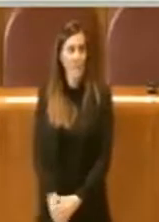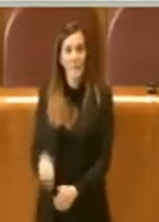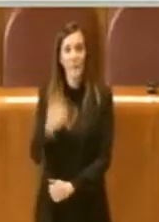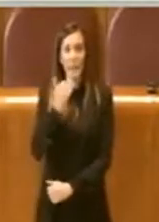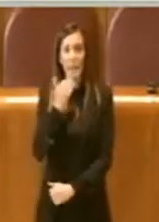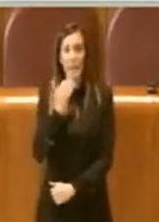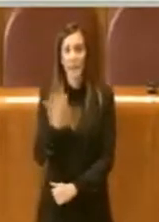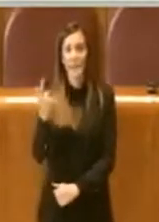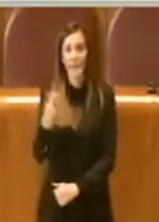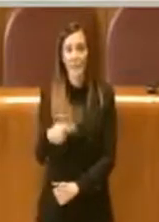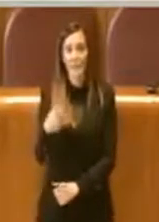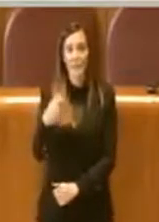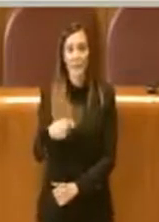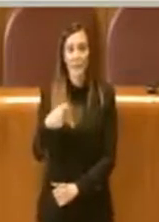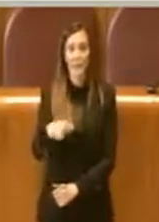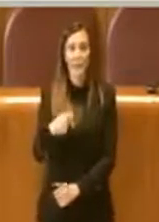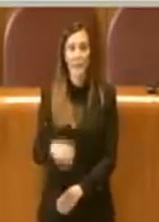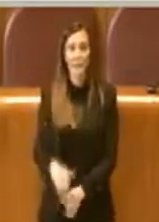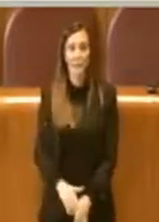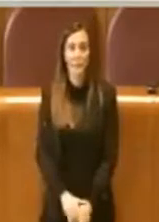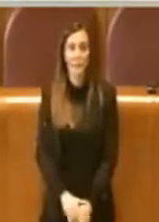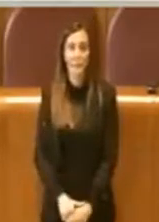Grazie Presidente.